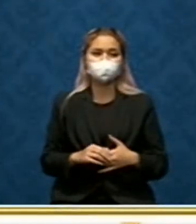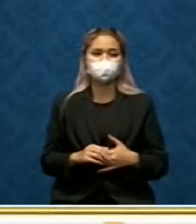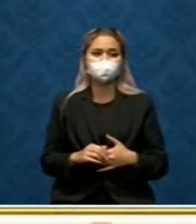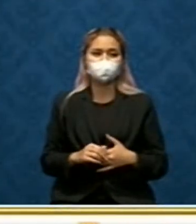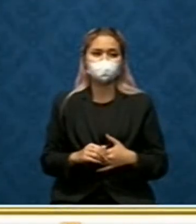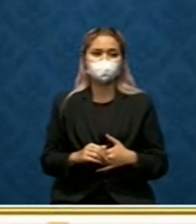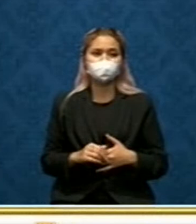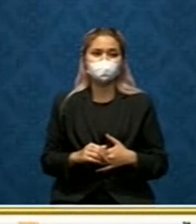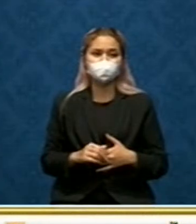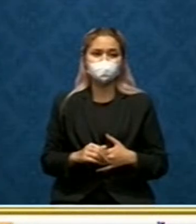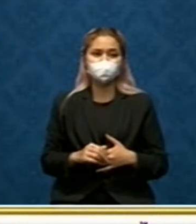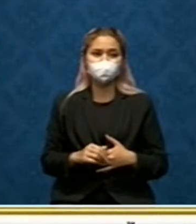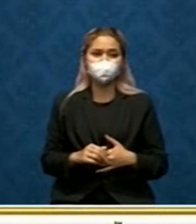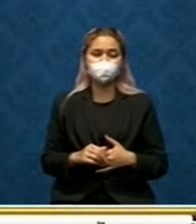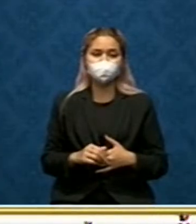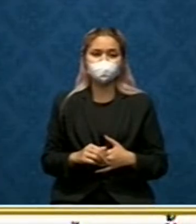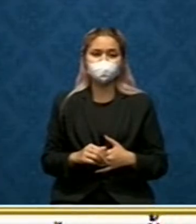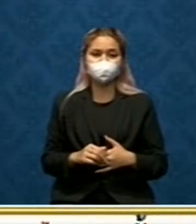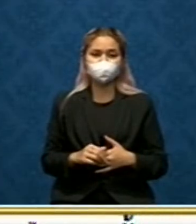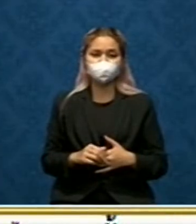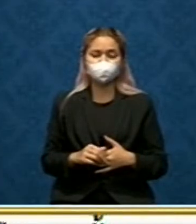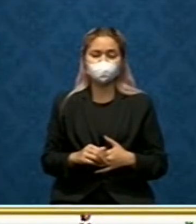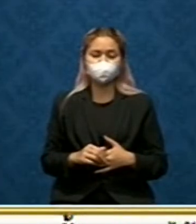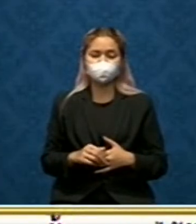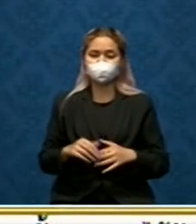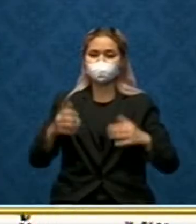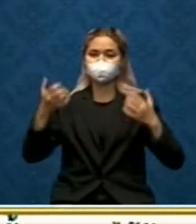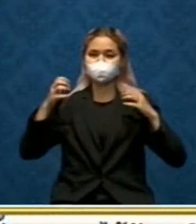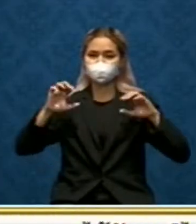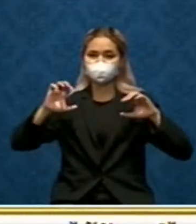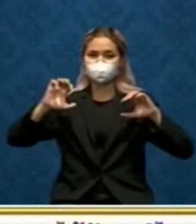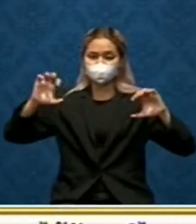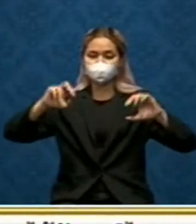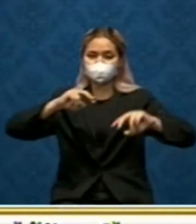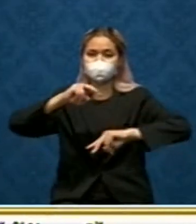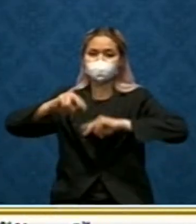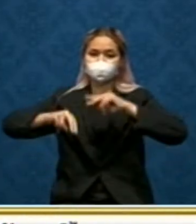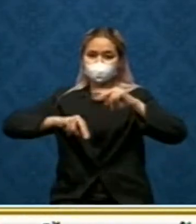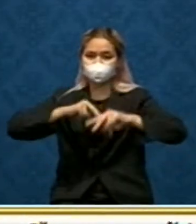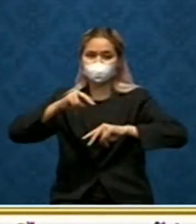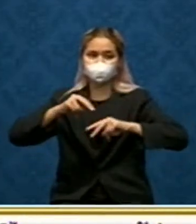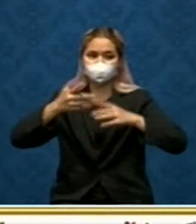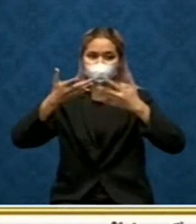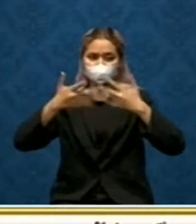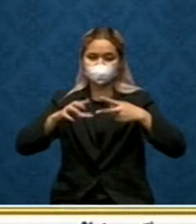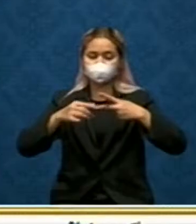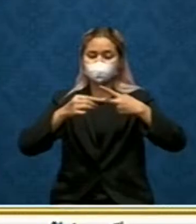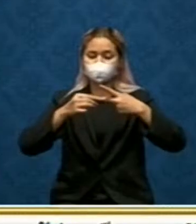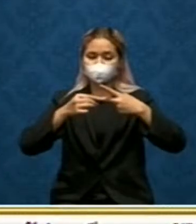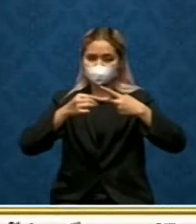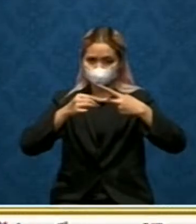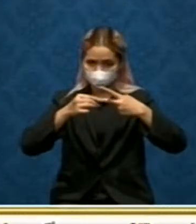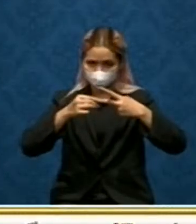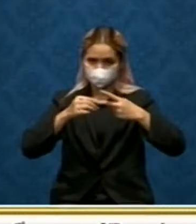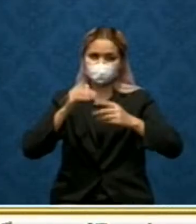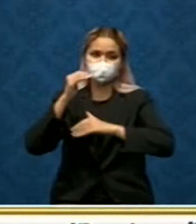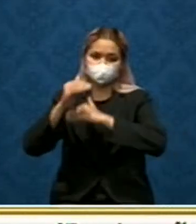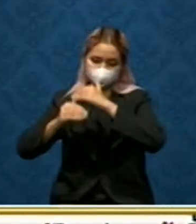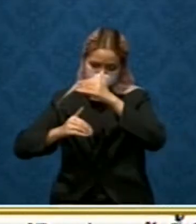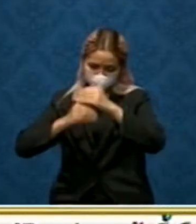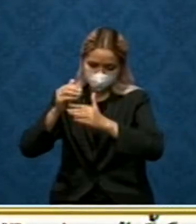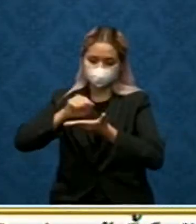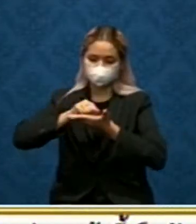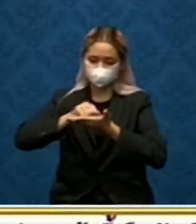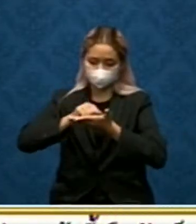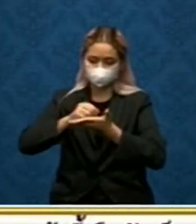การปศรูปปริหารจัดการภากรััการพัฒนาระบบการให้บริการปัชา